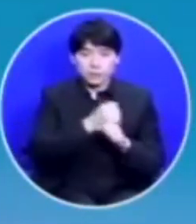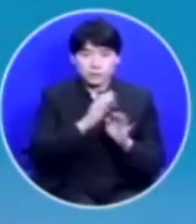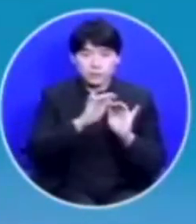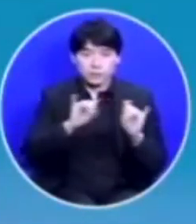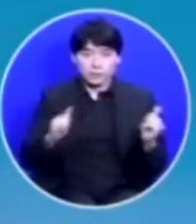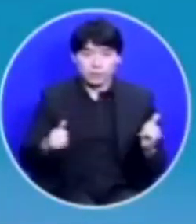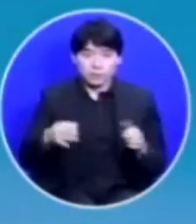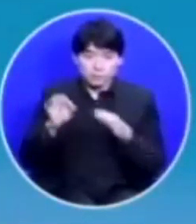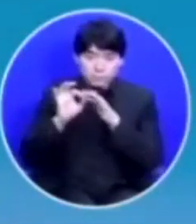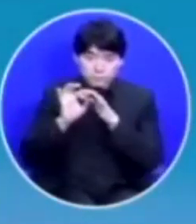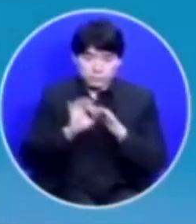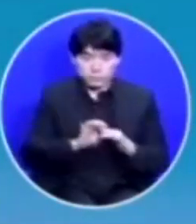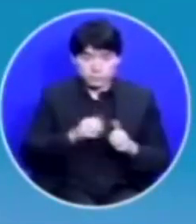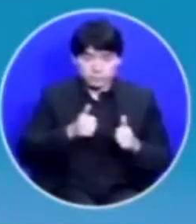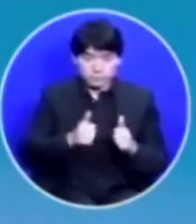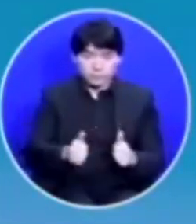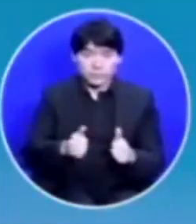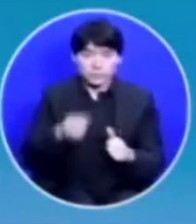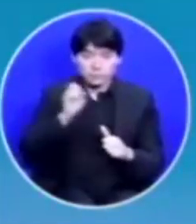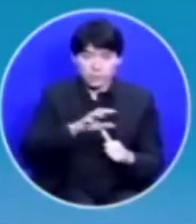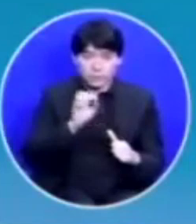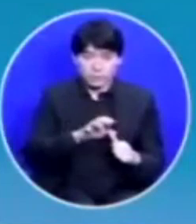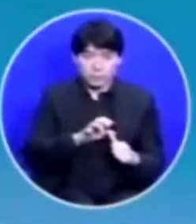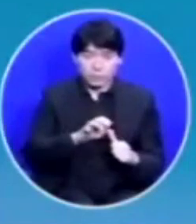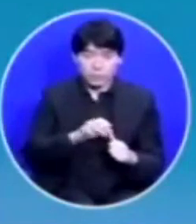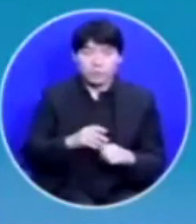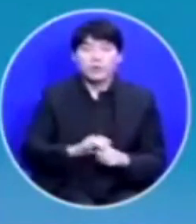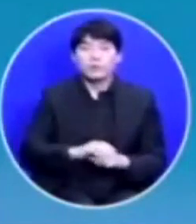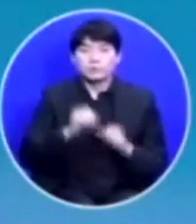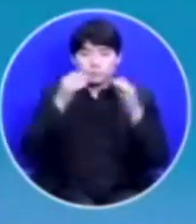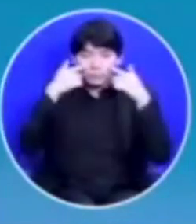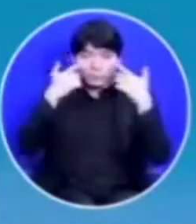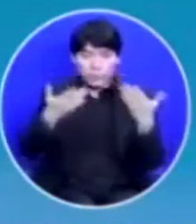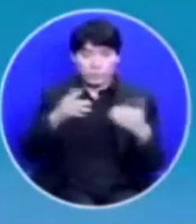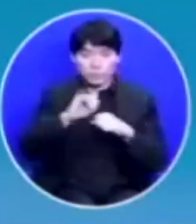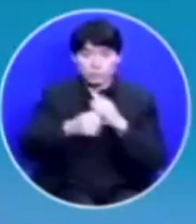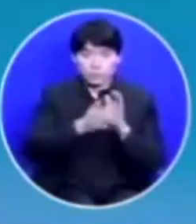징계하는 이라 분명히 성경의 자녀들을